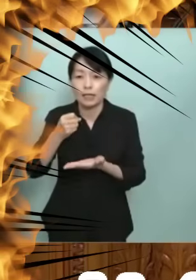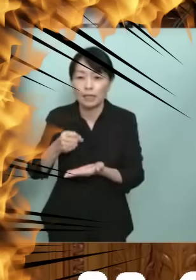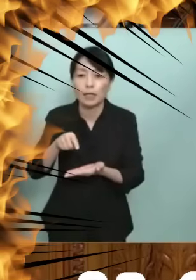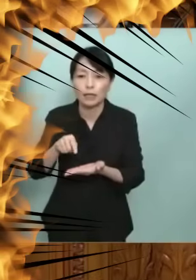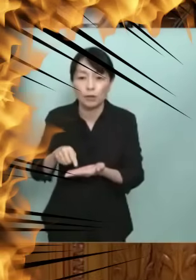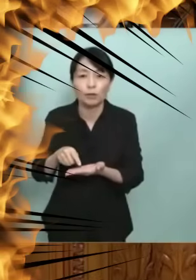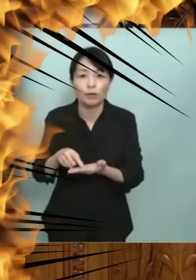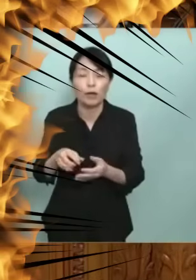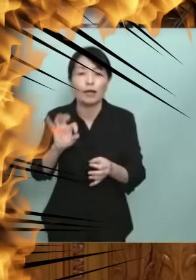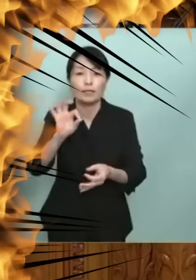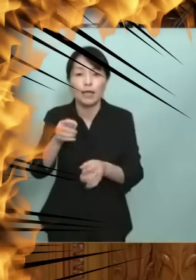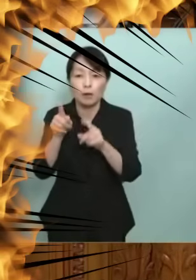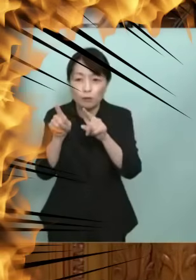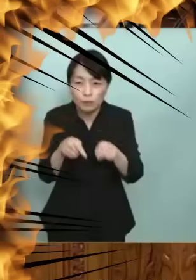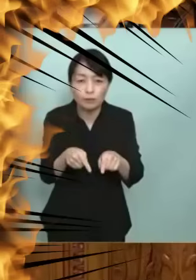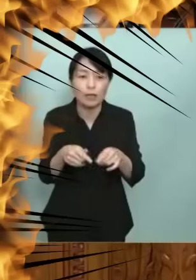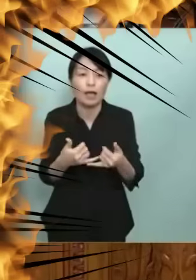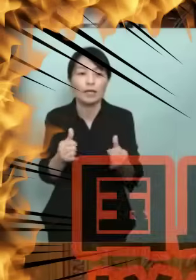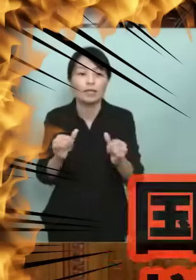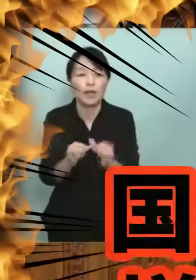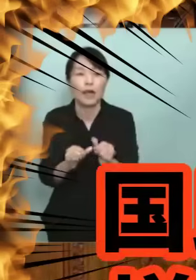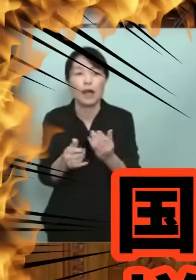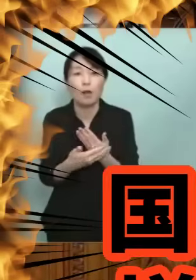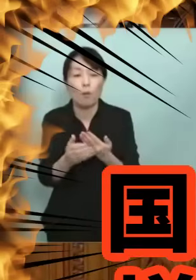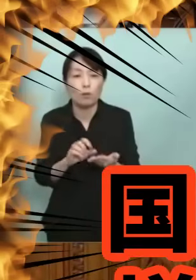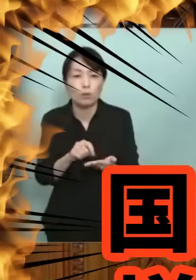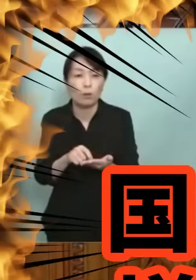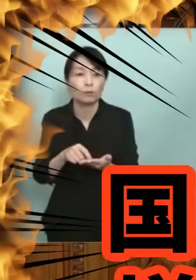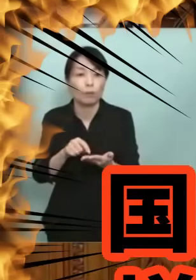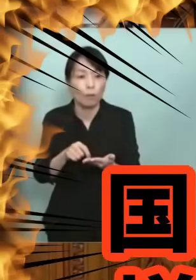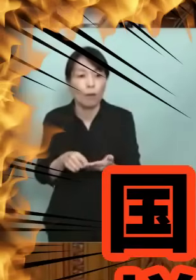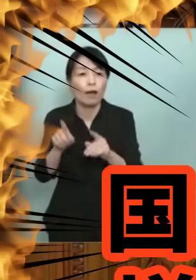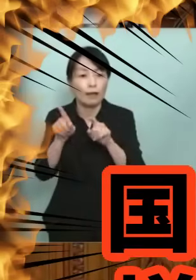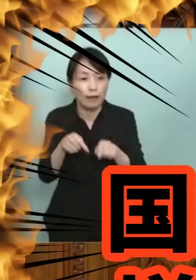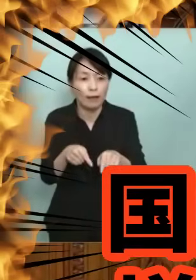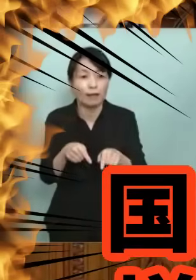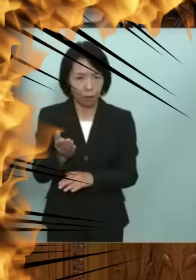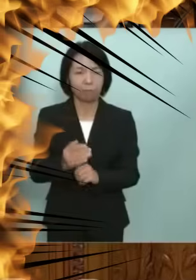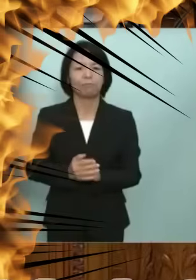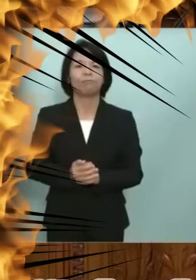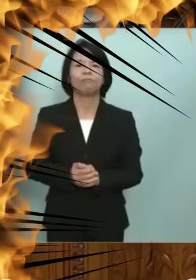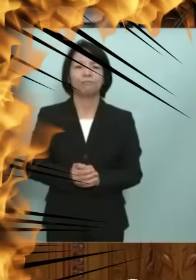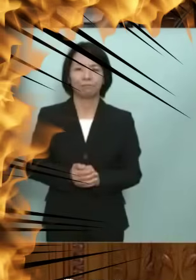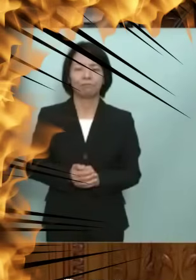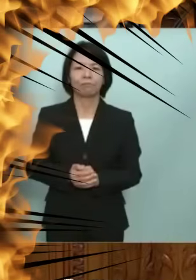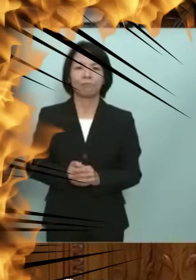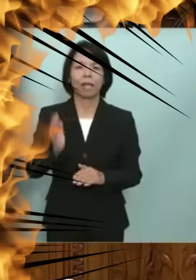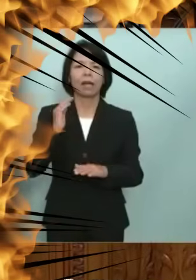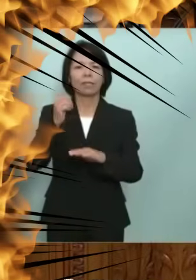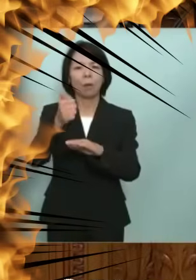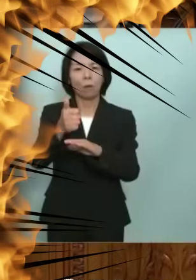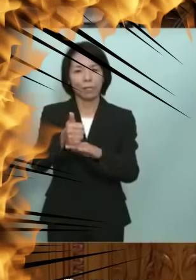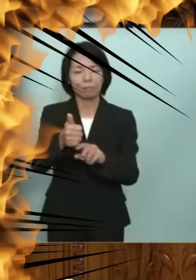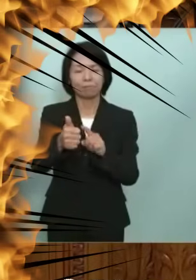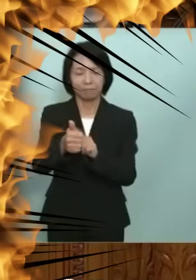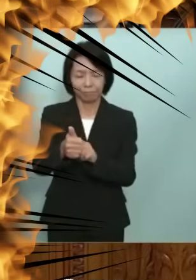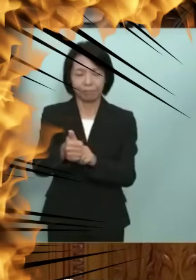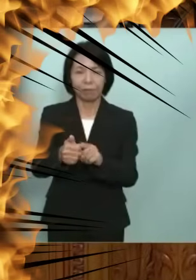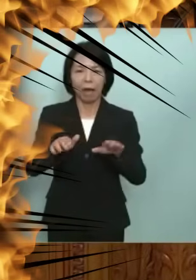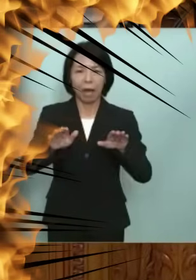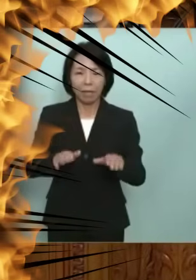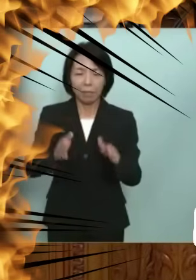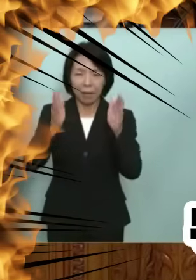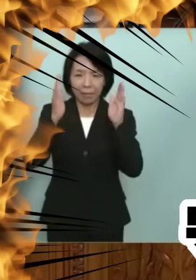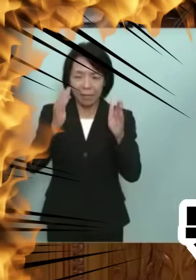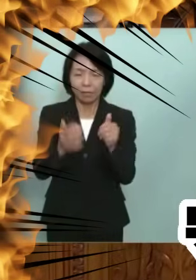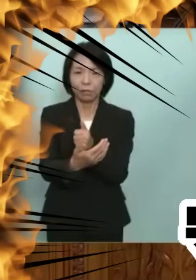軽減生活費の引き下げで国民の手取りを増やすことです総理総理が今全力